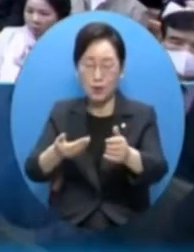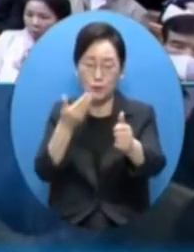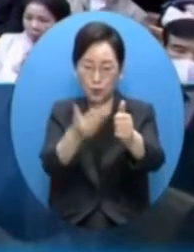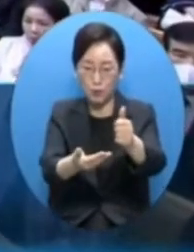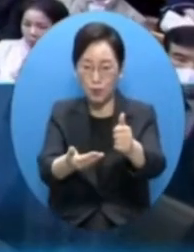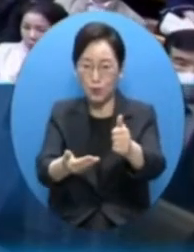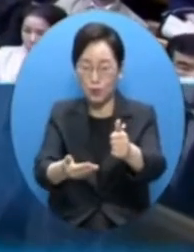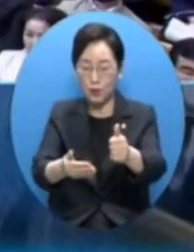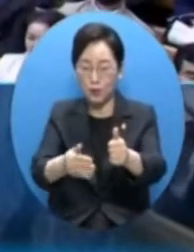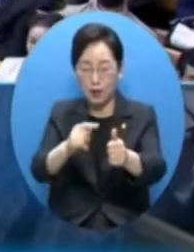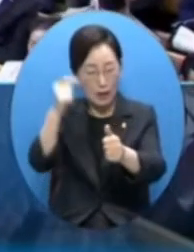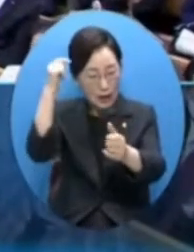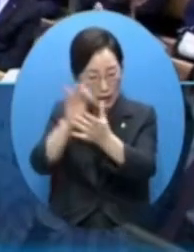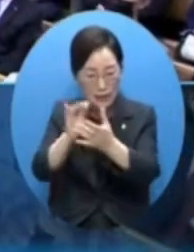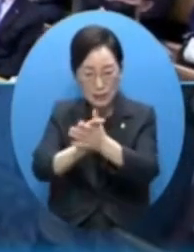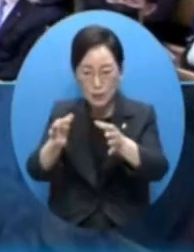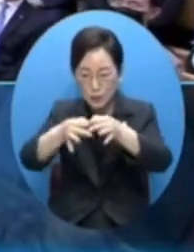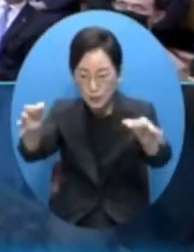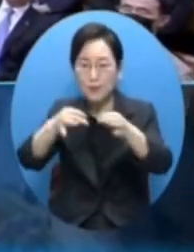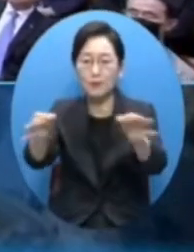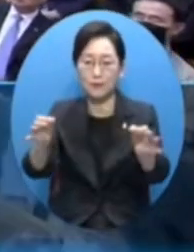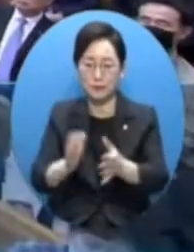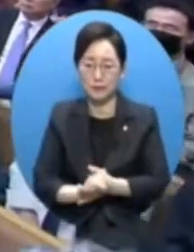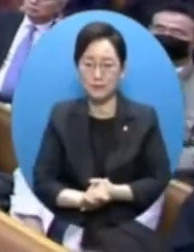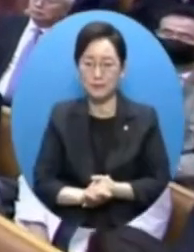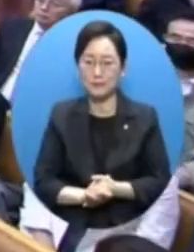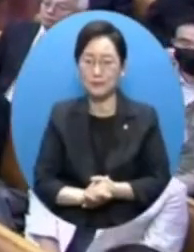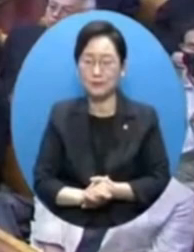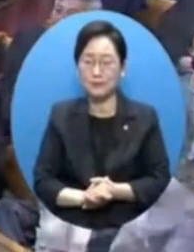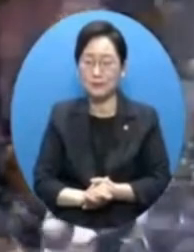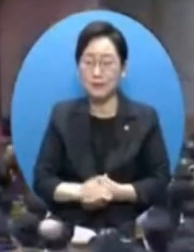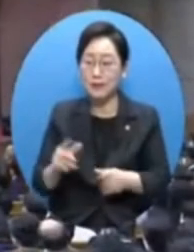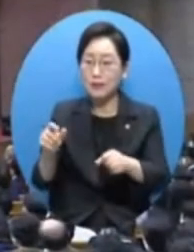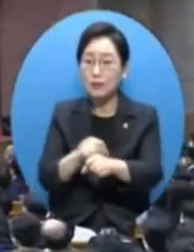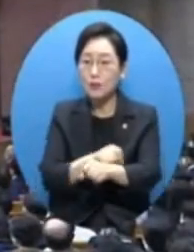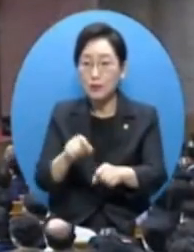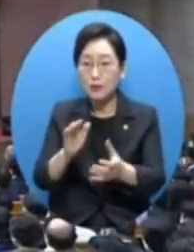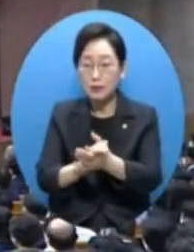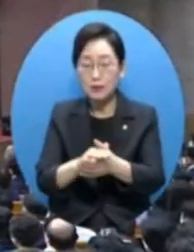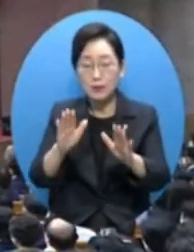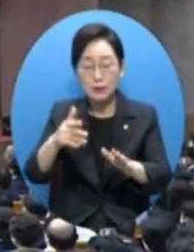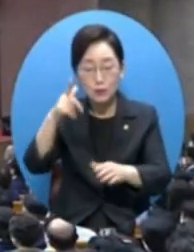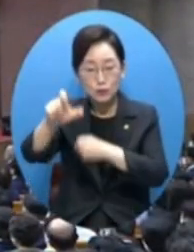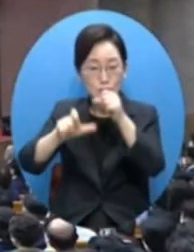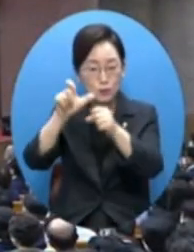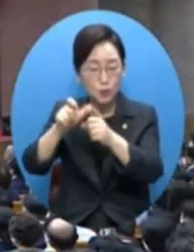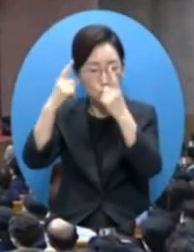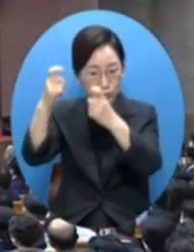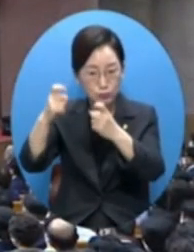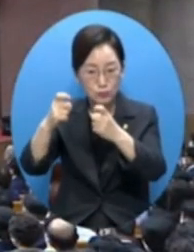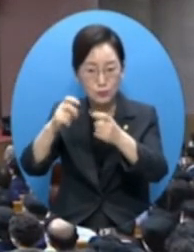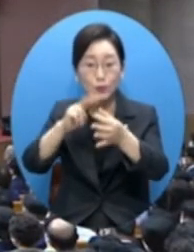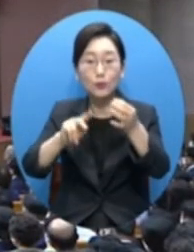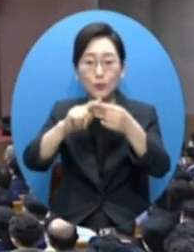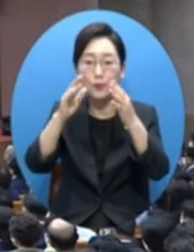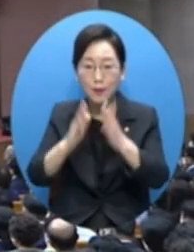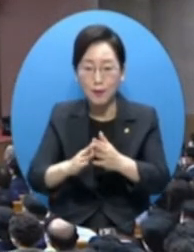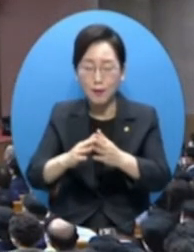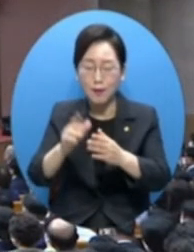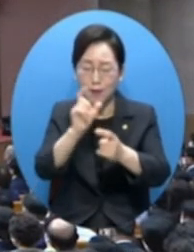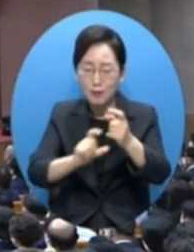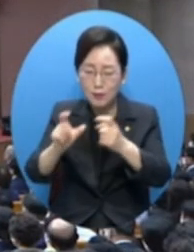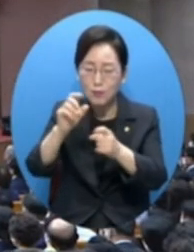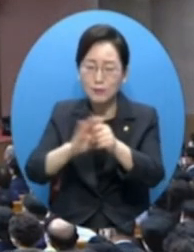각 사람의 필요를 따라 나누어 줍니라. 우리 창립 65주년을 맞이한 우리 교회가 이제 더욱 사랑으로